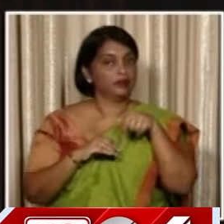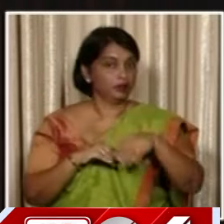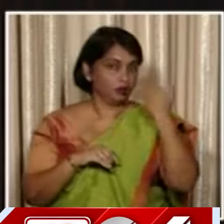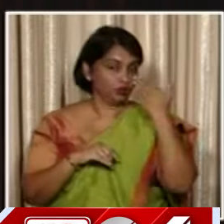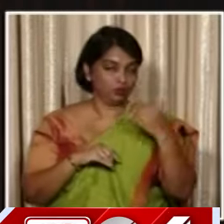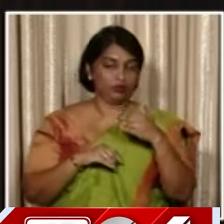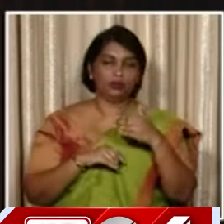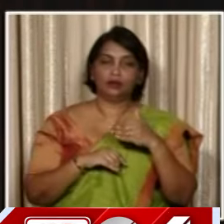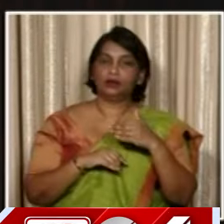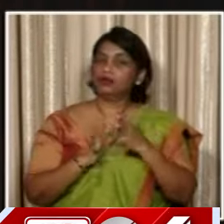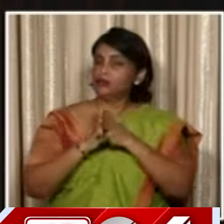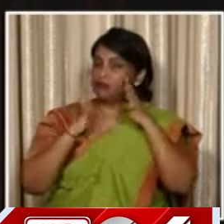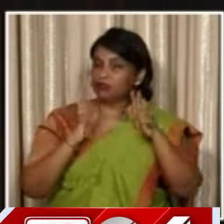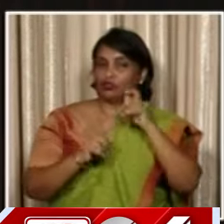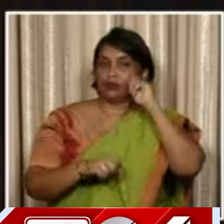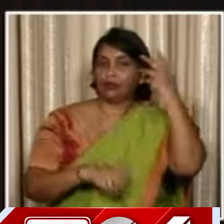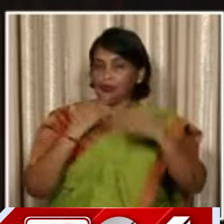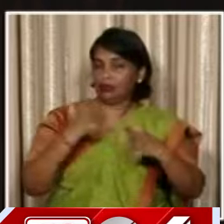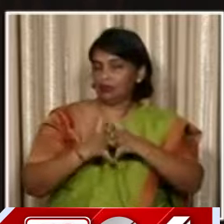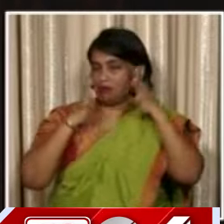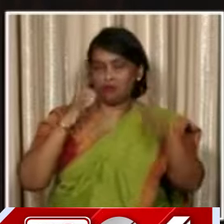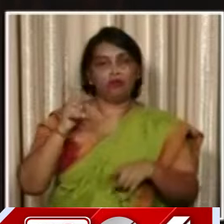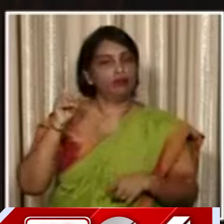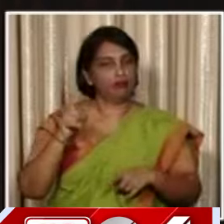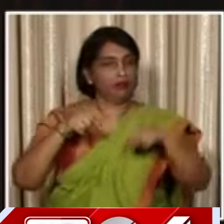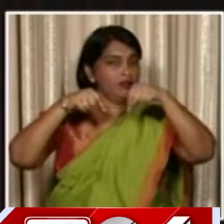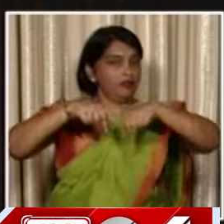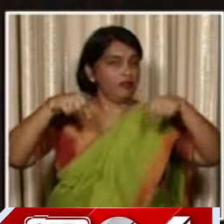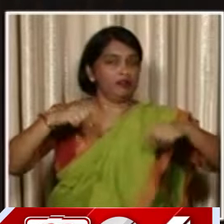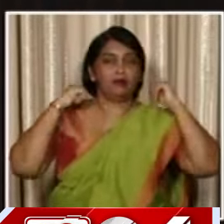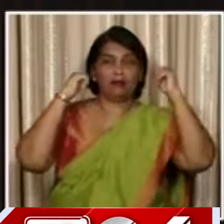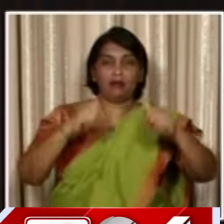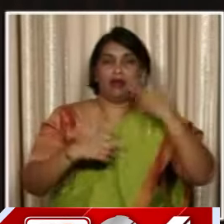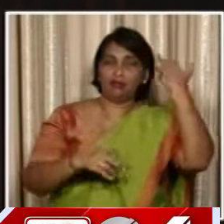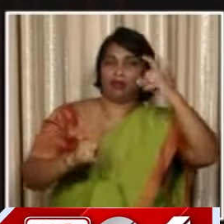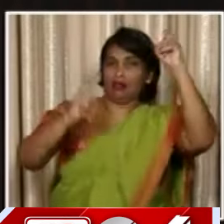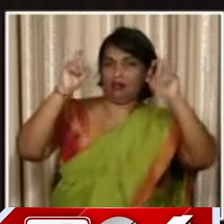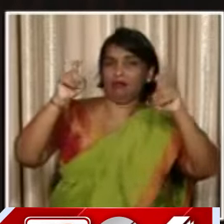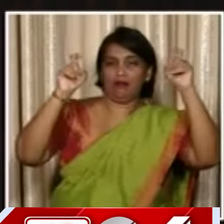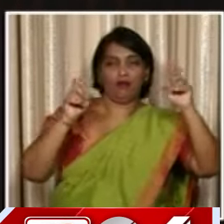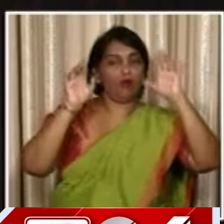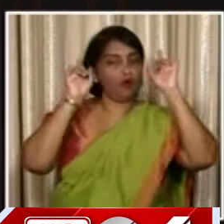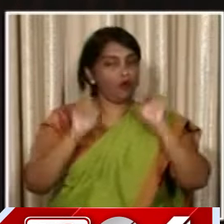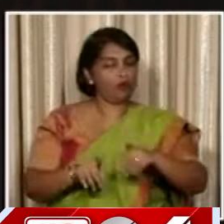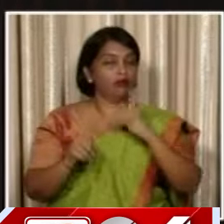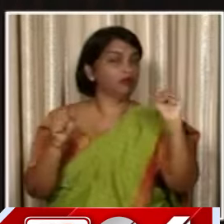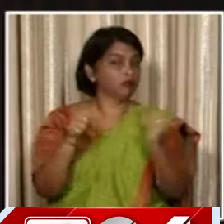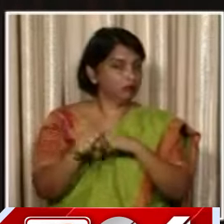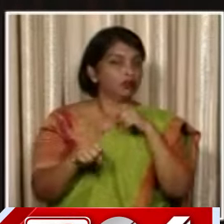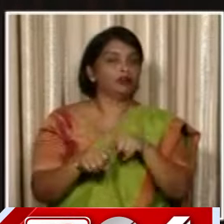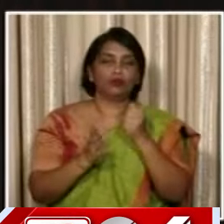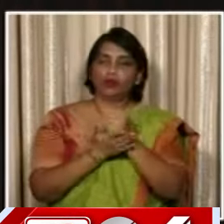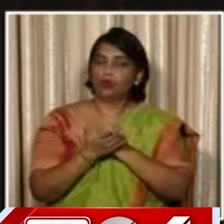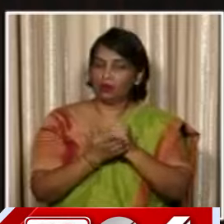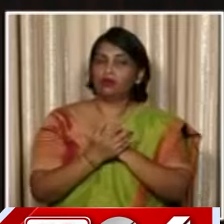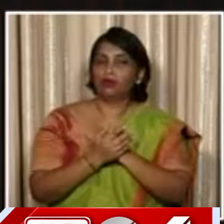දැක්කා විශාල මනුෂ්‍ය ඝාතනයන් වෙලා තියෙනවා. වැටවල් වල පාලං වල මිනි එල්ලලා තියෙනවා. හැබැයි අන්නේ ඝාතනයේ තමයි මේ සියලු